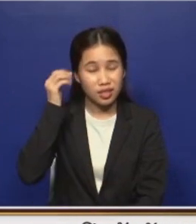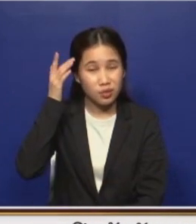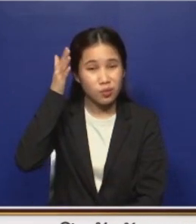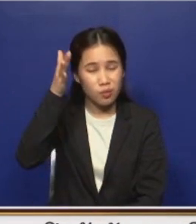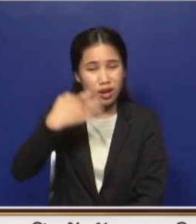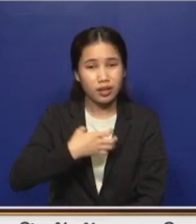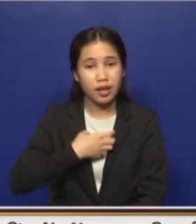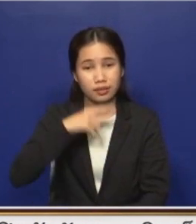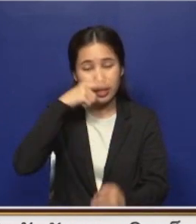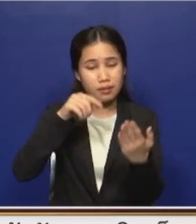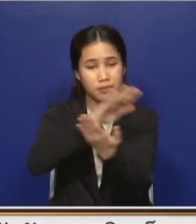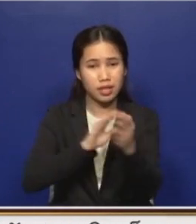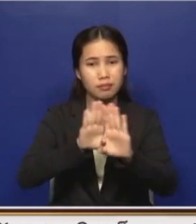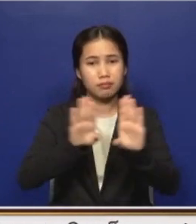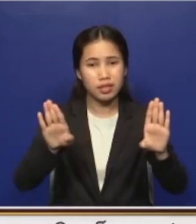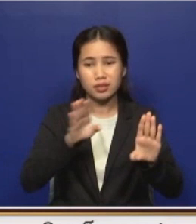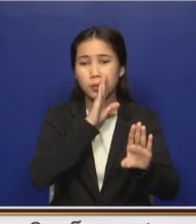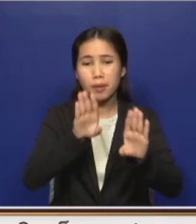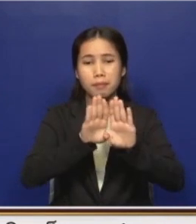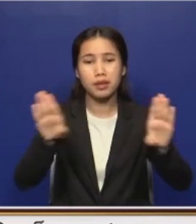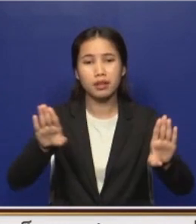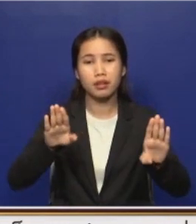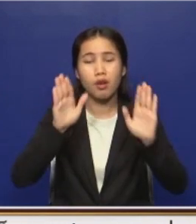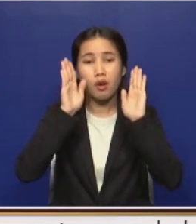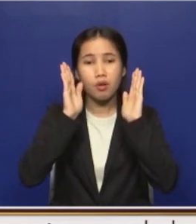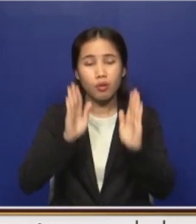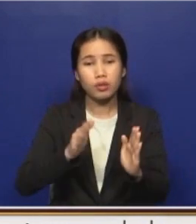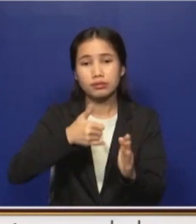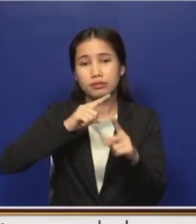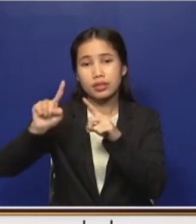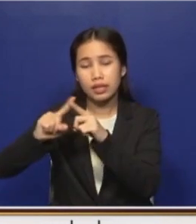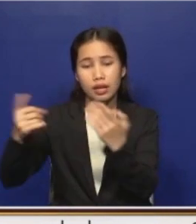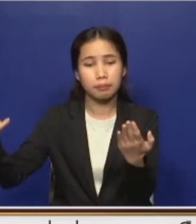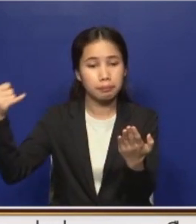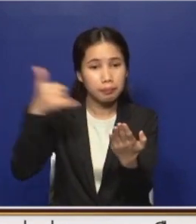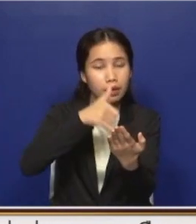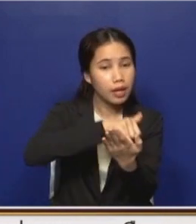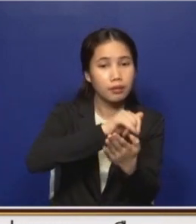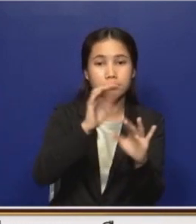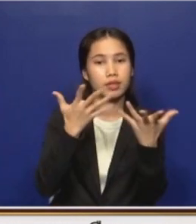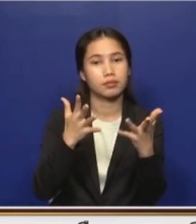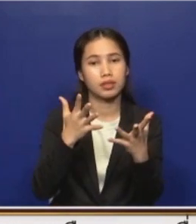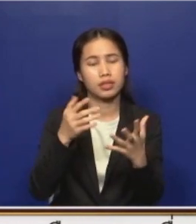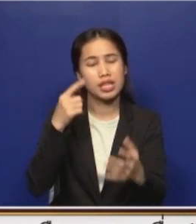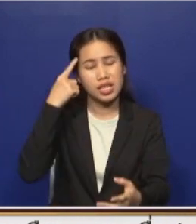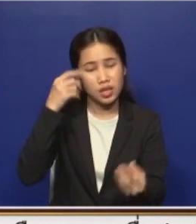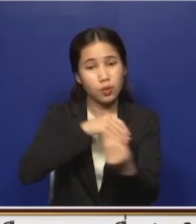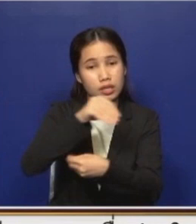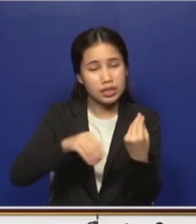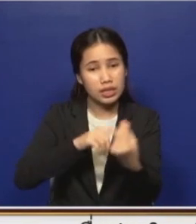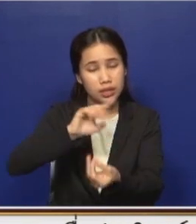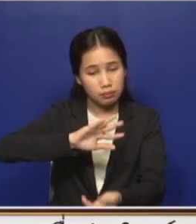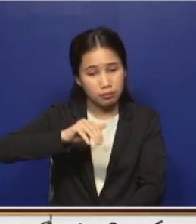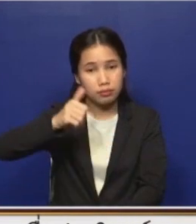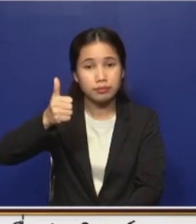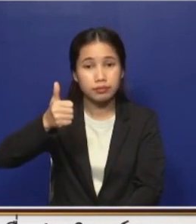ยไงฮะท่านจำได้ไหมฮะในห้องนี้ฮะพวกเรากดเห็นด้วยให้รัฐบาลกู้เงินแล้ววงเงิน 1.9 ล้านล้านซึ่งเดี๋ยวเรา